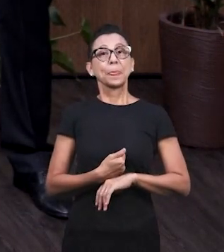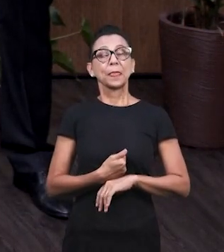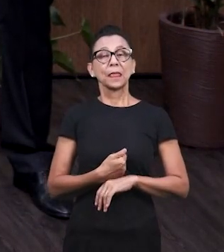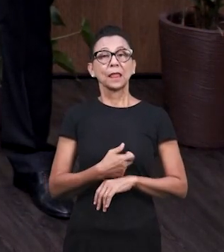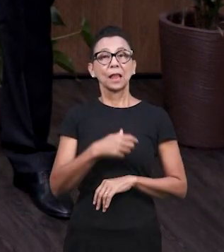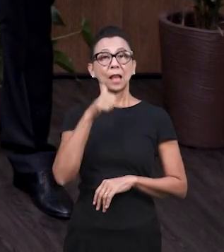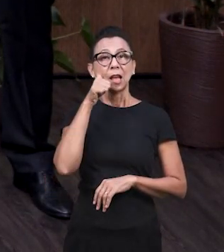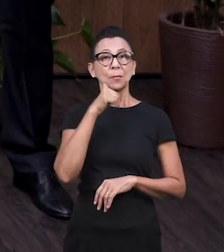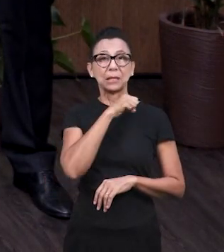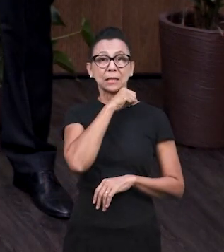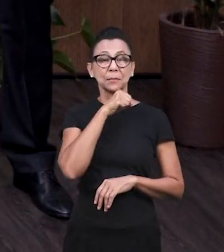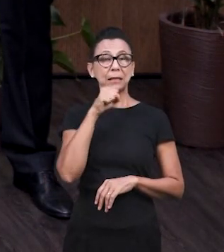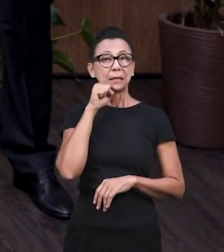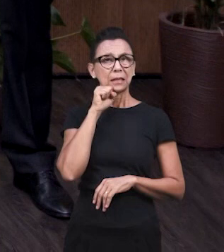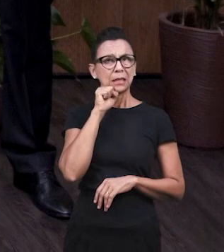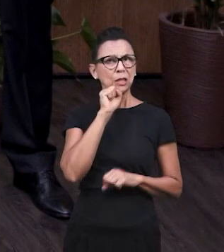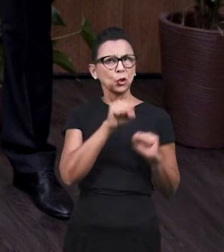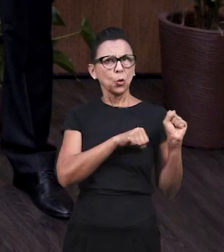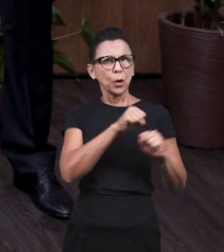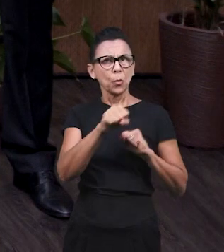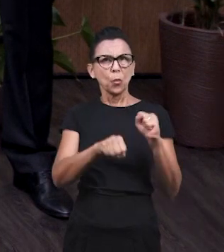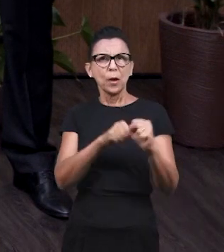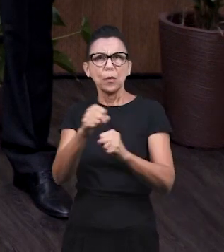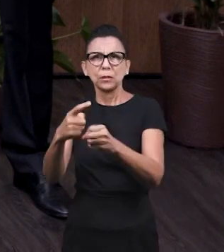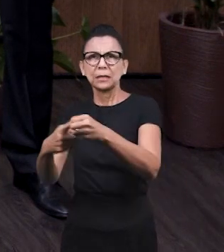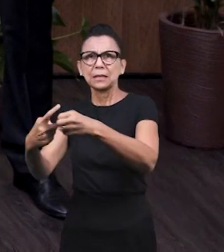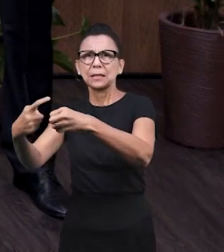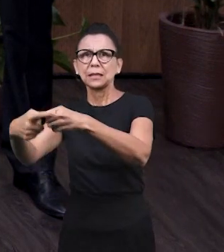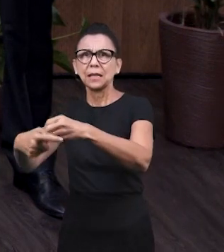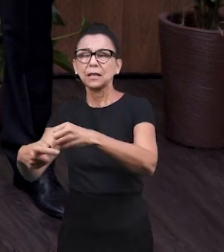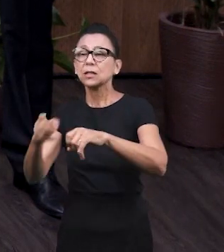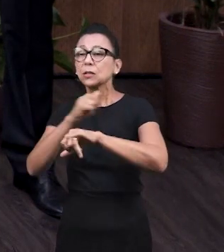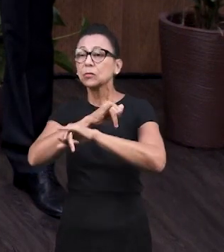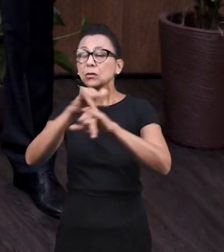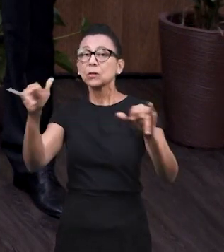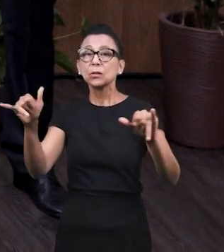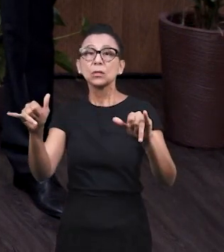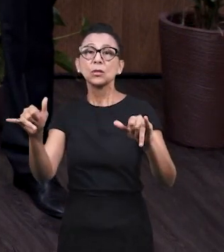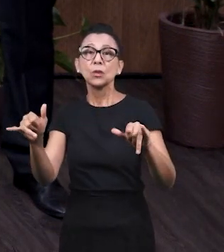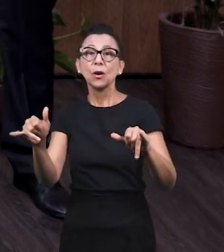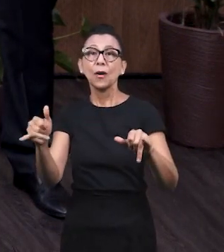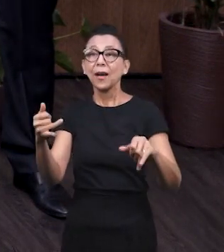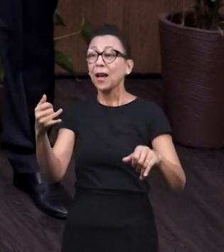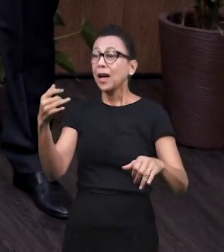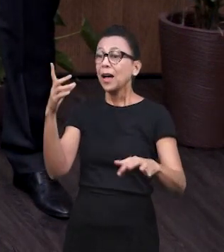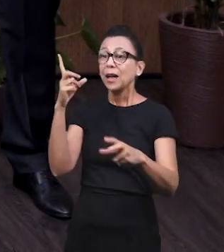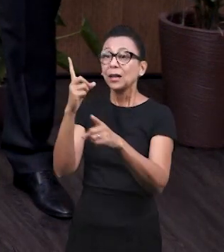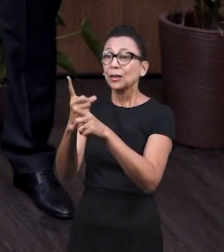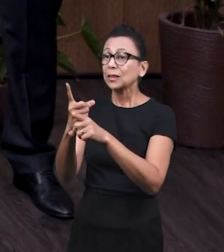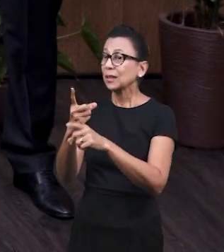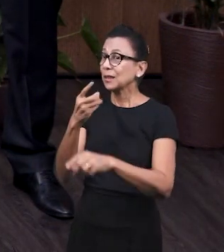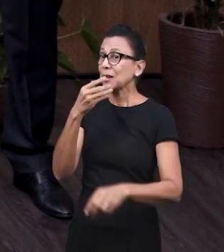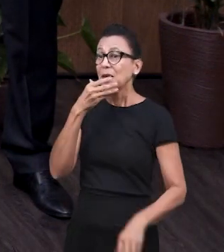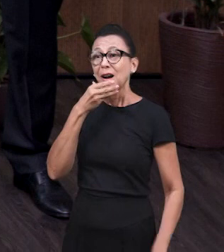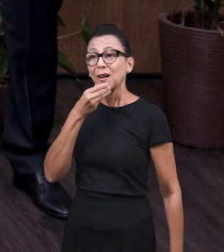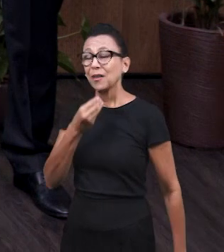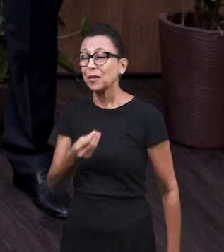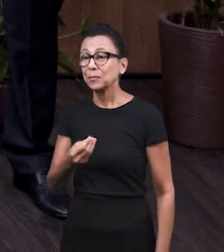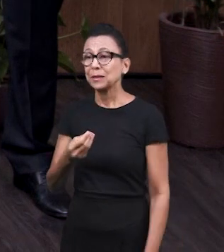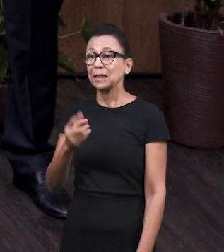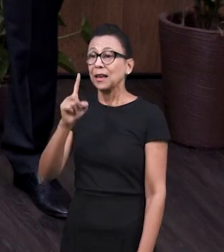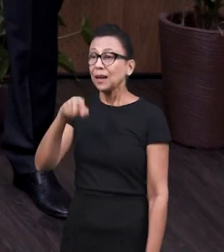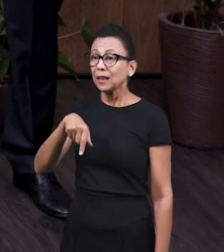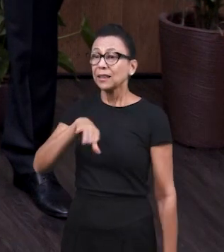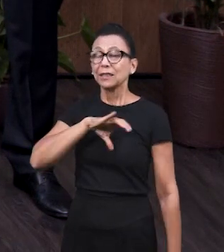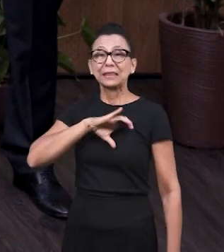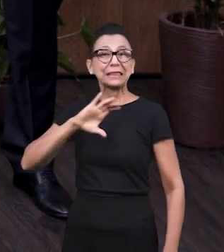avait eu une rencontre avec un homme. Et celui-là était le Christ. Sa vie avait été